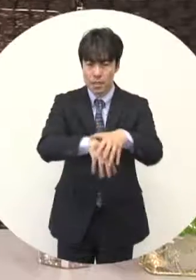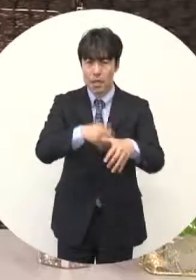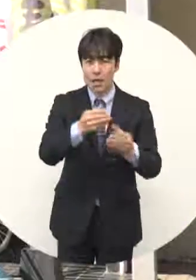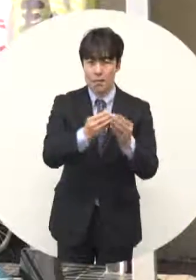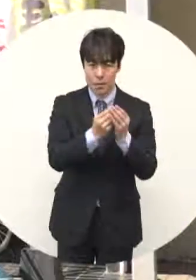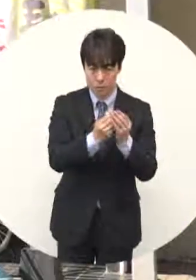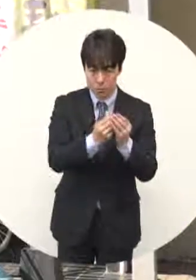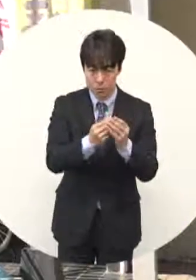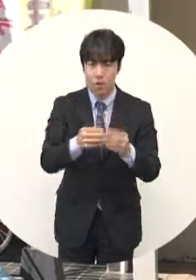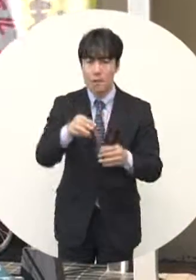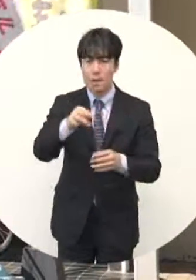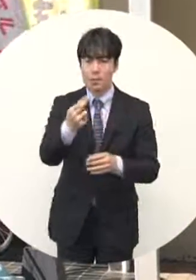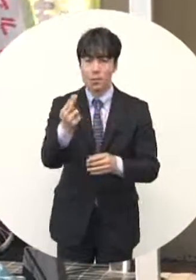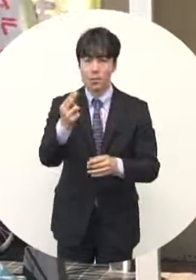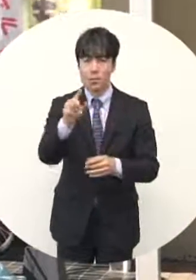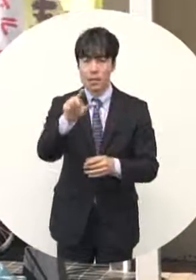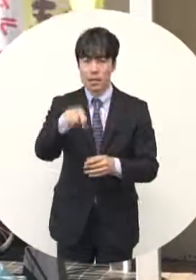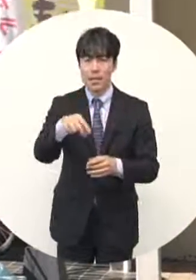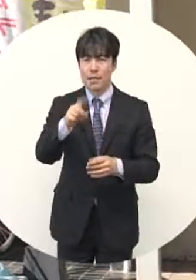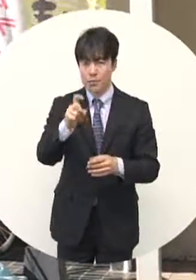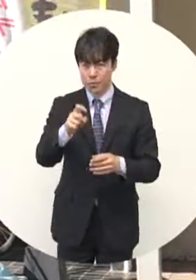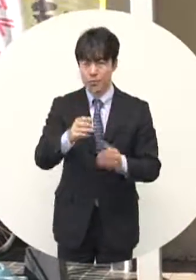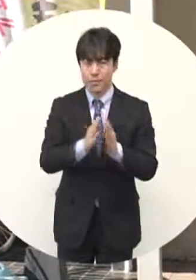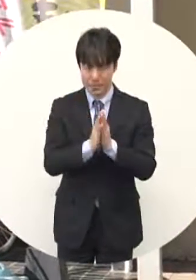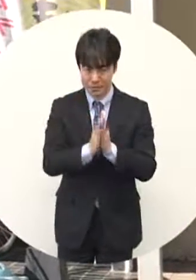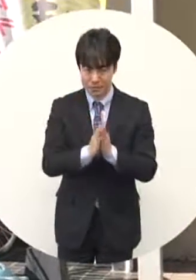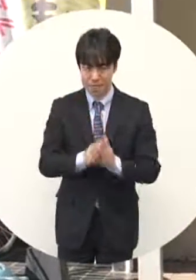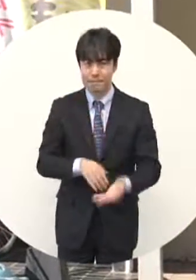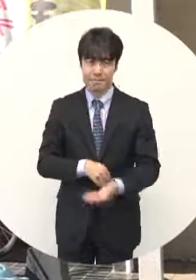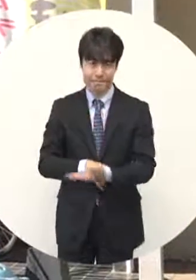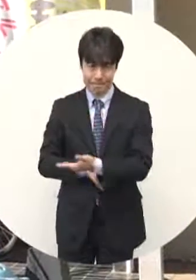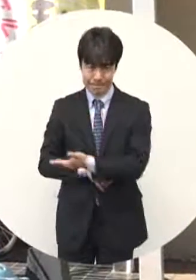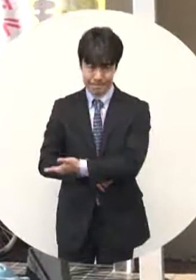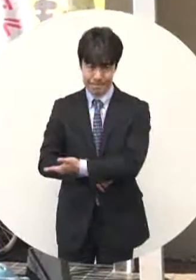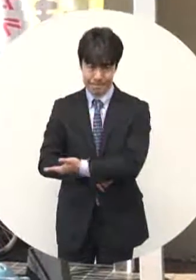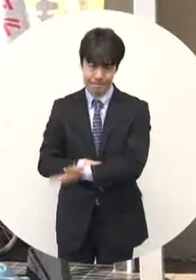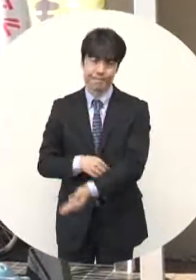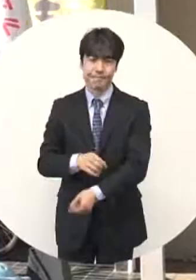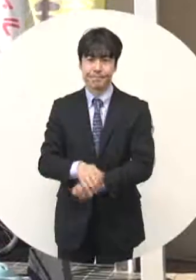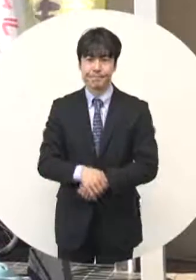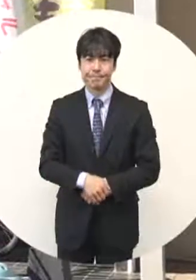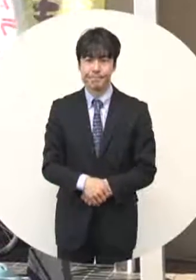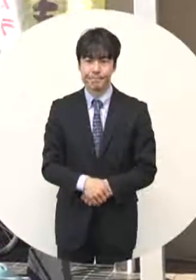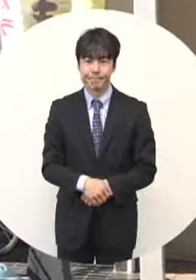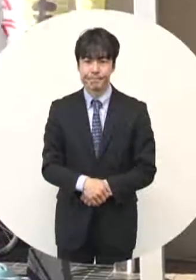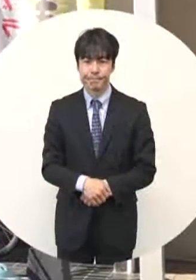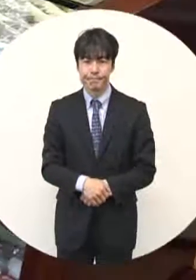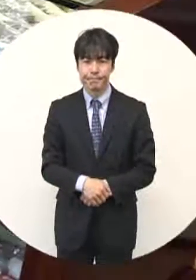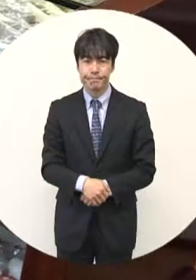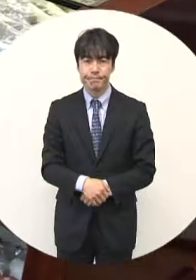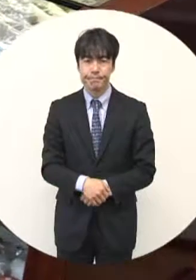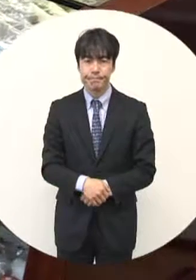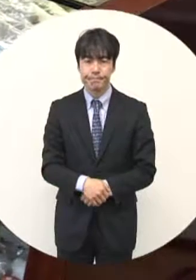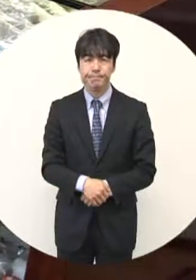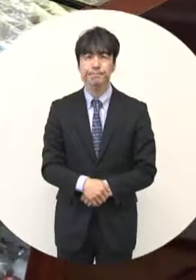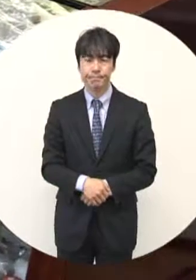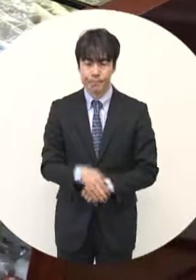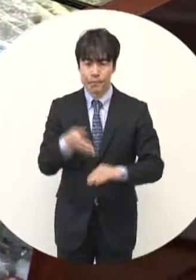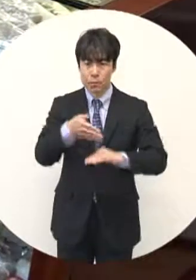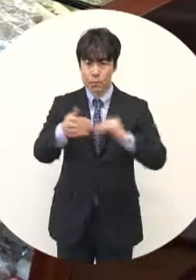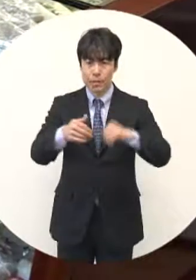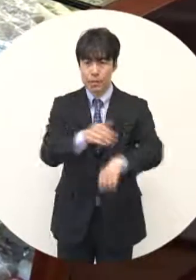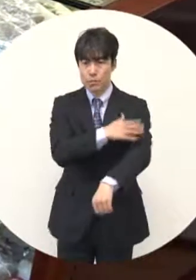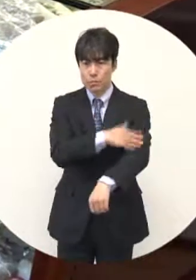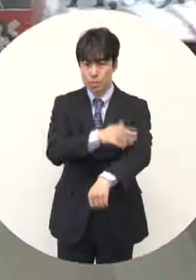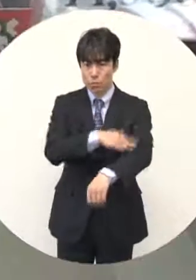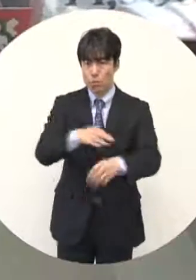。 吉田屋は蒲生ショッピングモール商店街にある和菓子屋、越谷ブラン